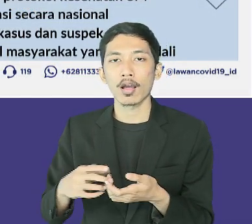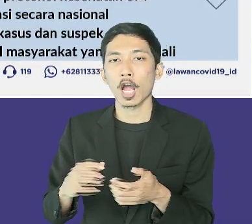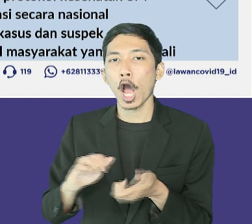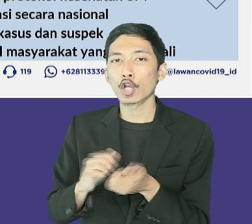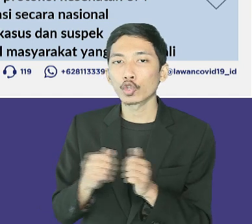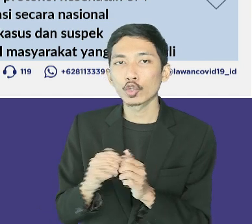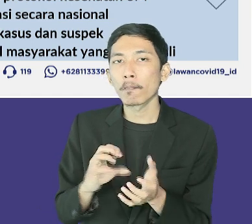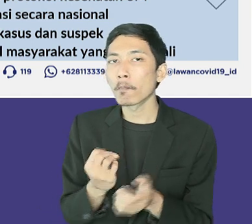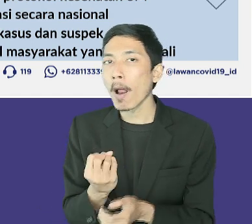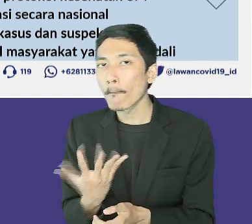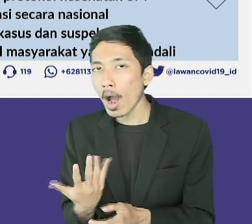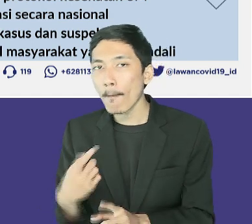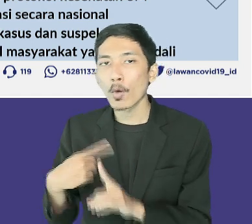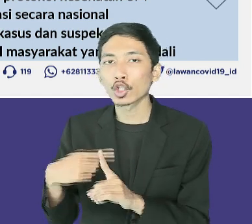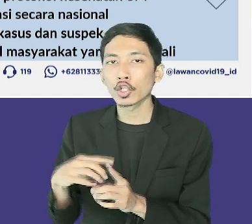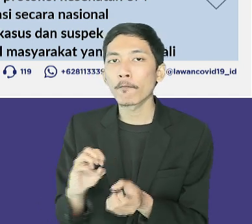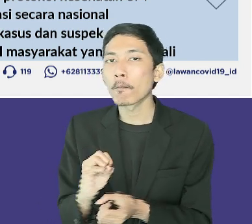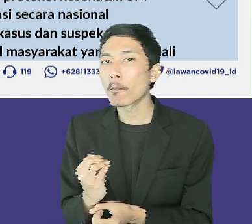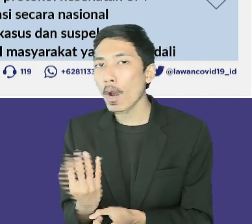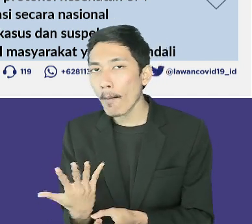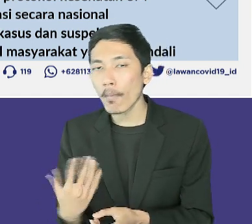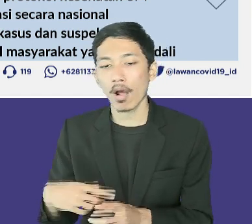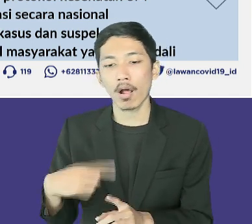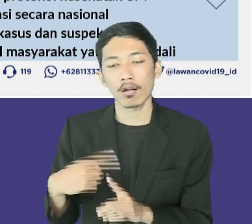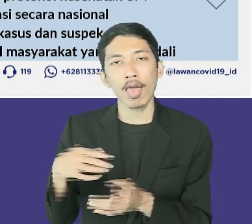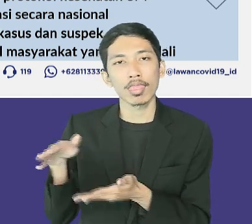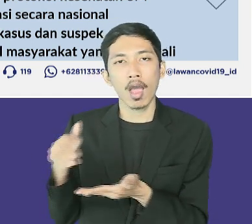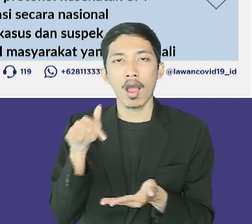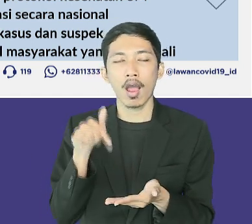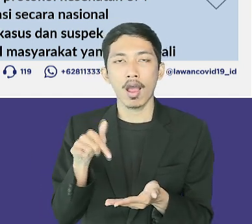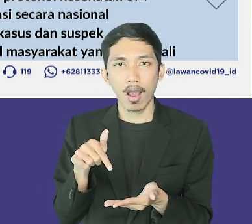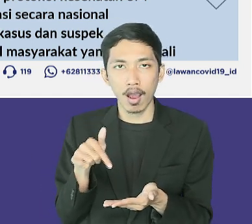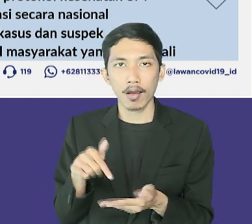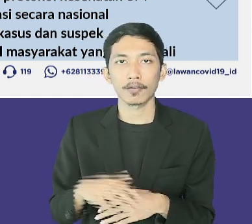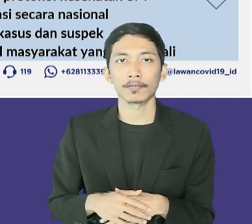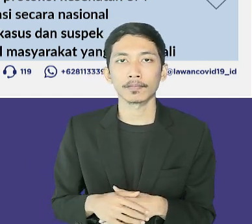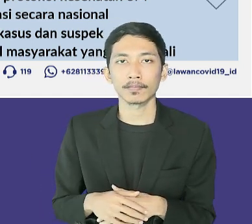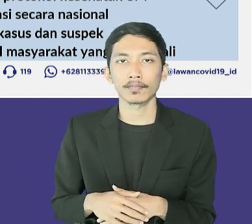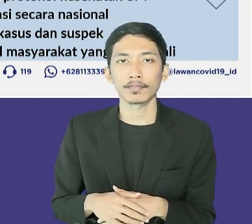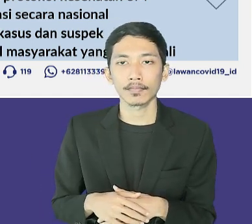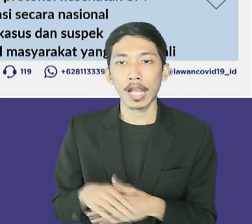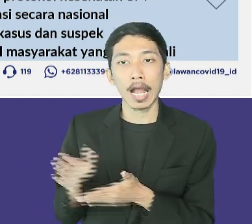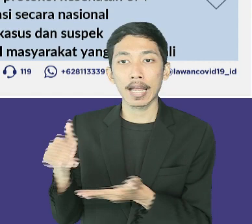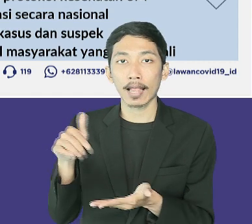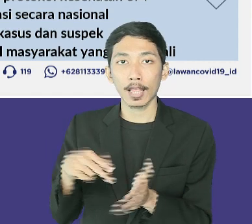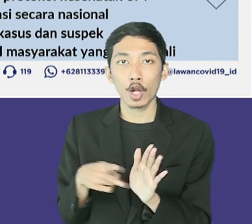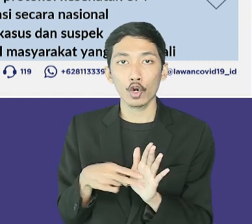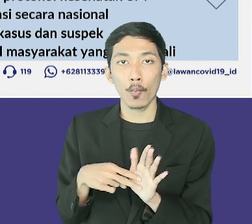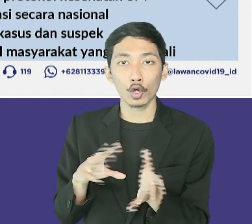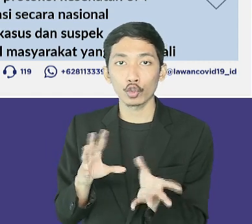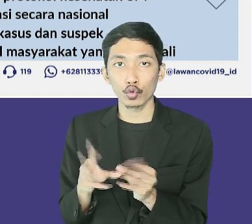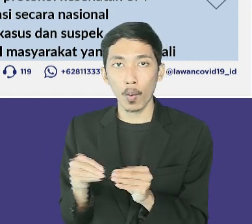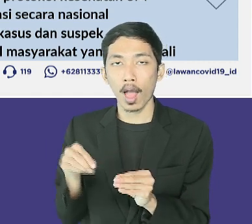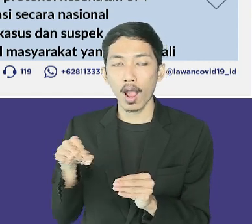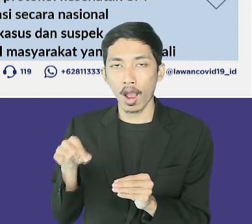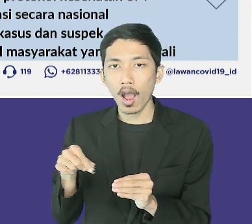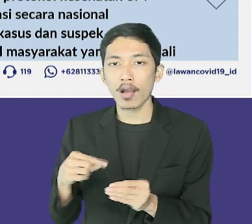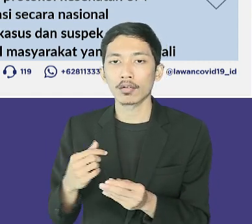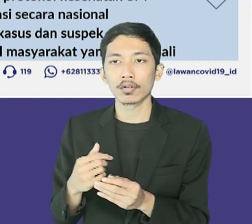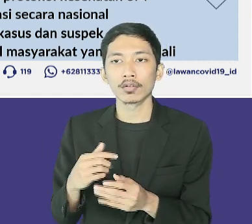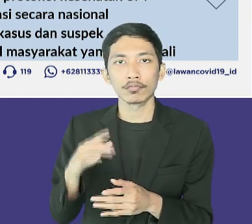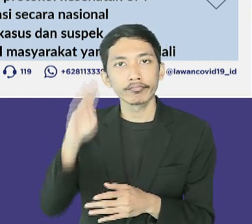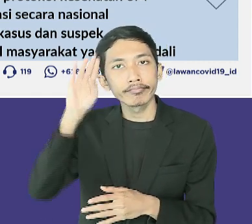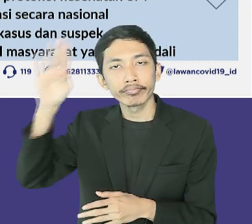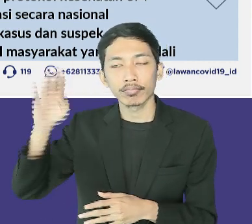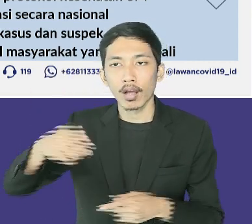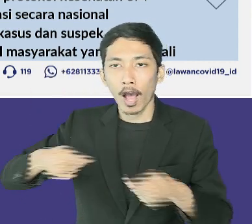kematian, dan angka fatalitas untuk menjadi dasar penentuan upaya pengendalian COVID-19 yang tepat.